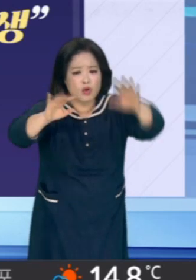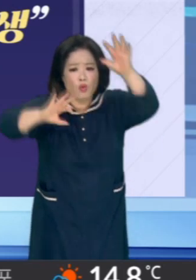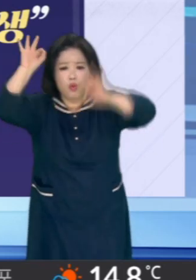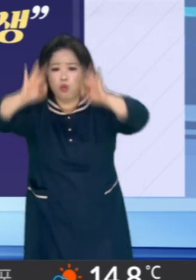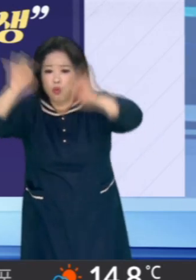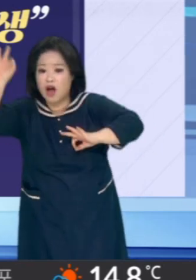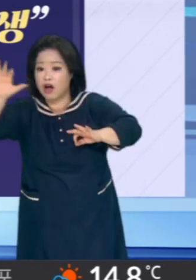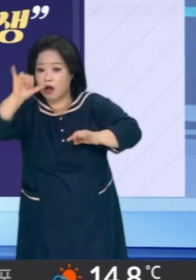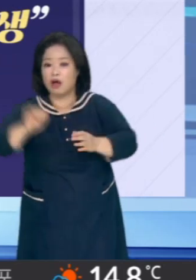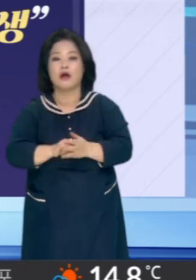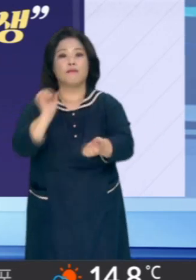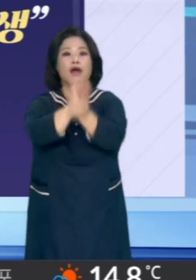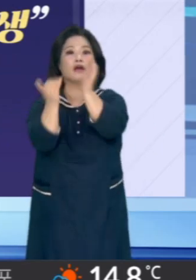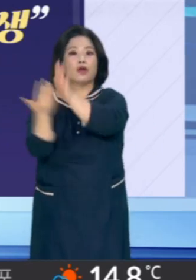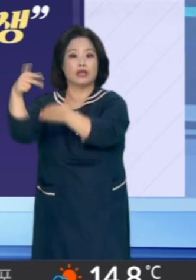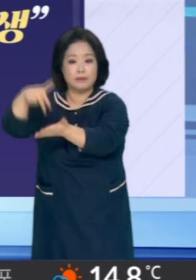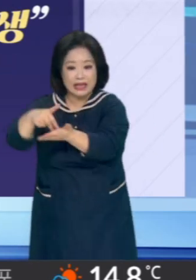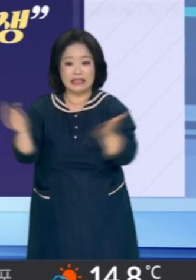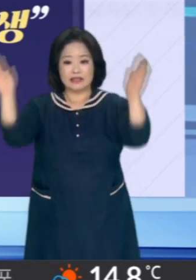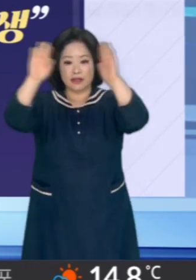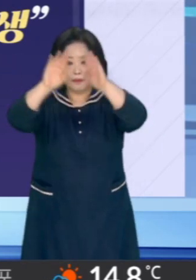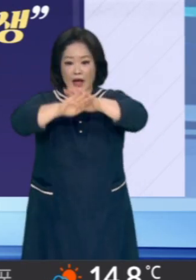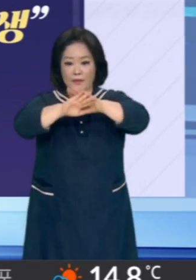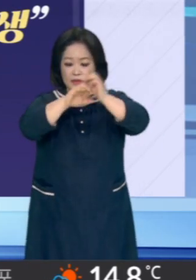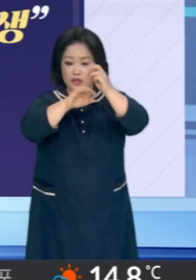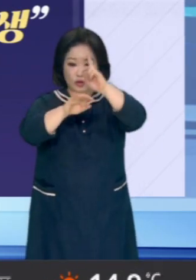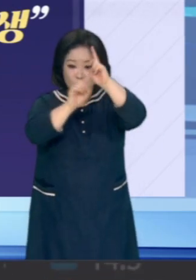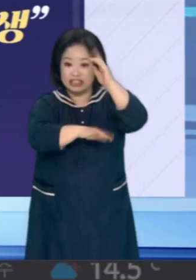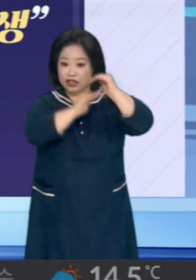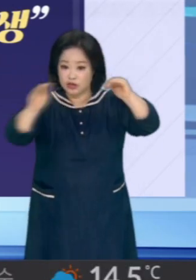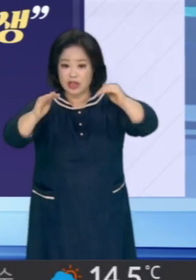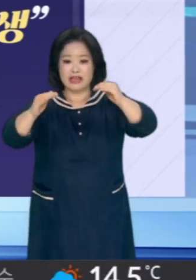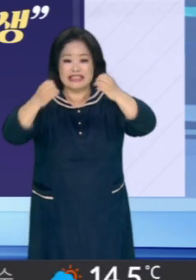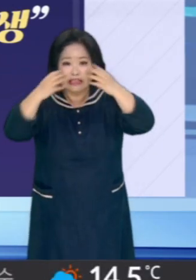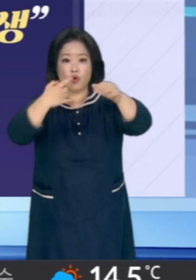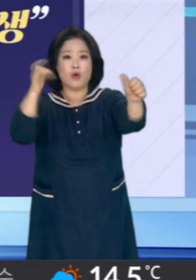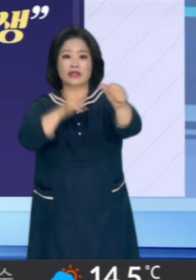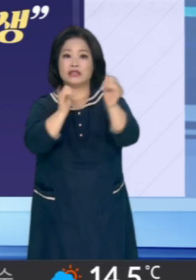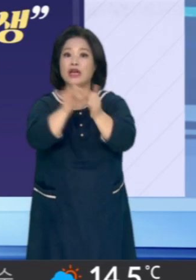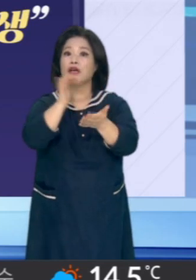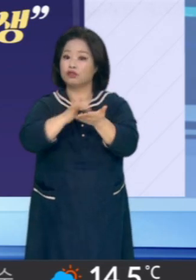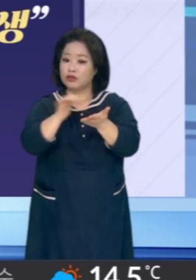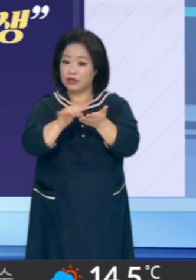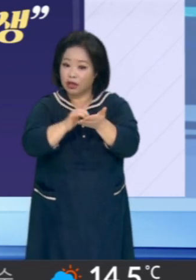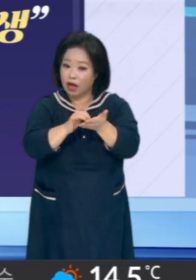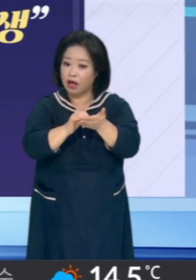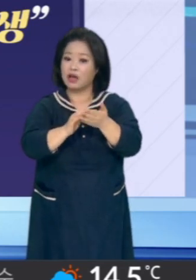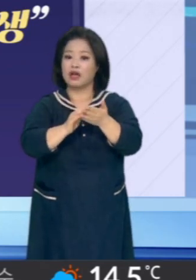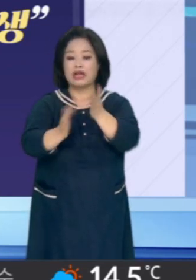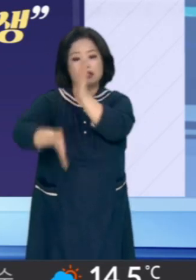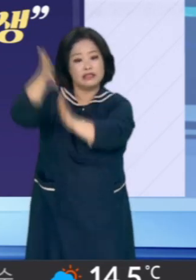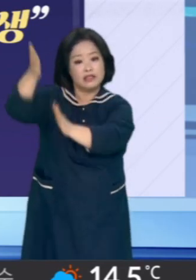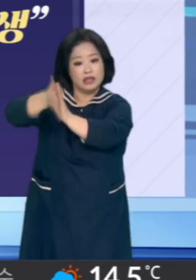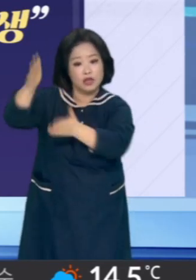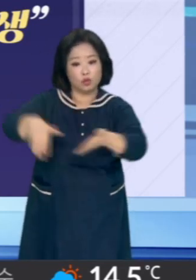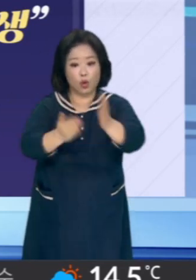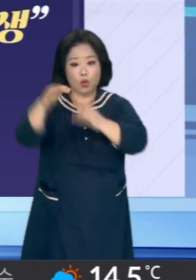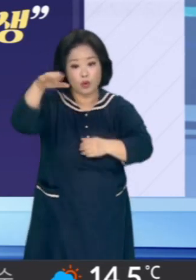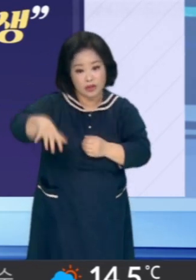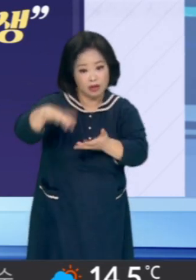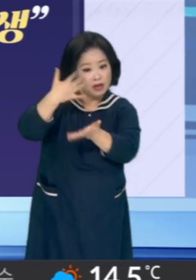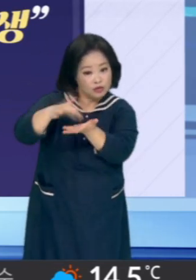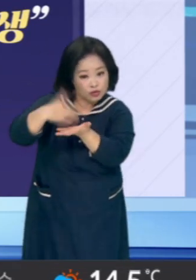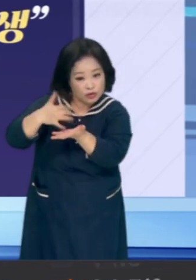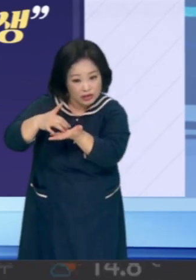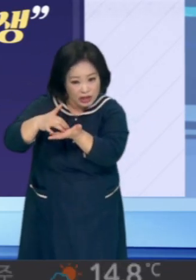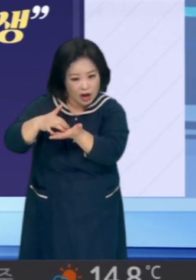했습니다. 방역당국이 오늘 0시 기준으로 발표할 신규 확진자 수가 전날 밤 각 시도에서 자체 집계한